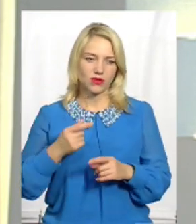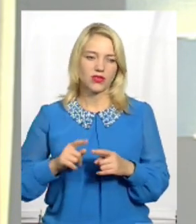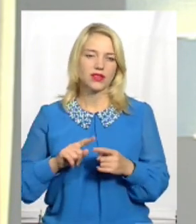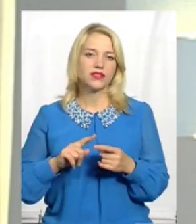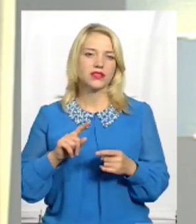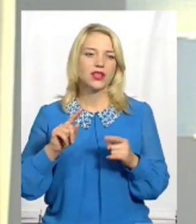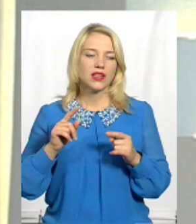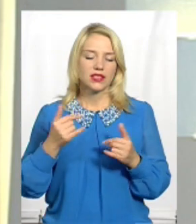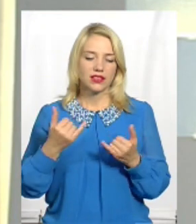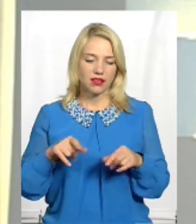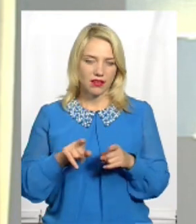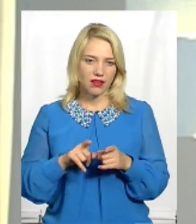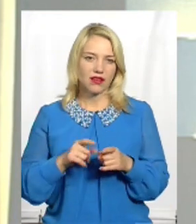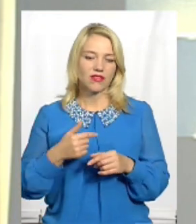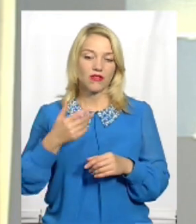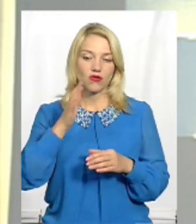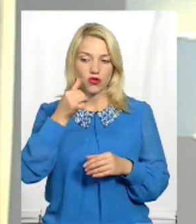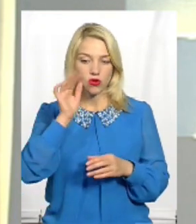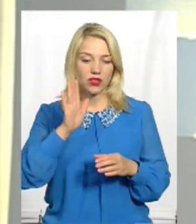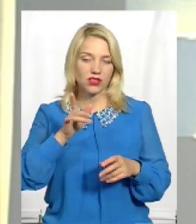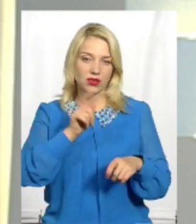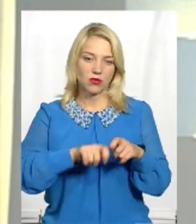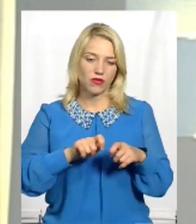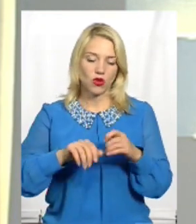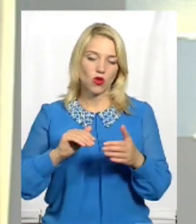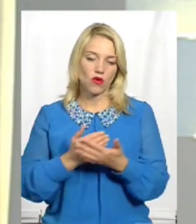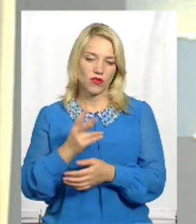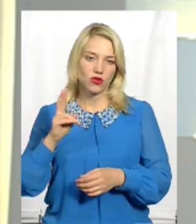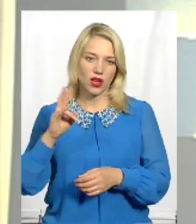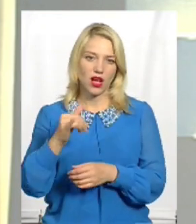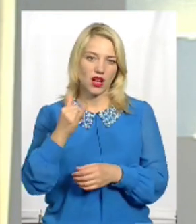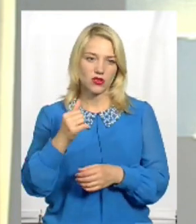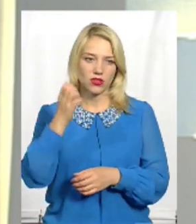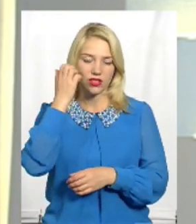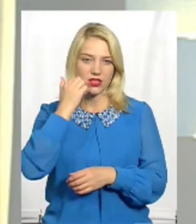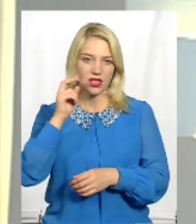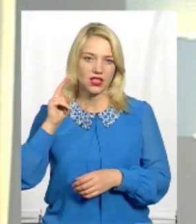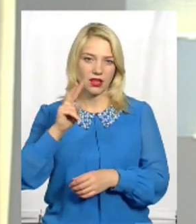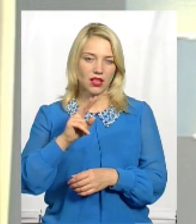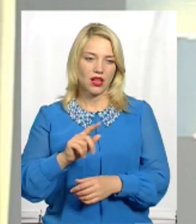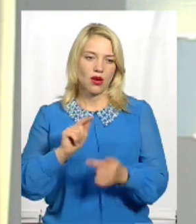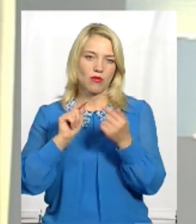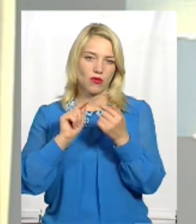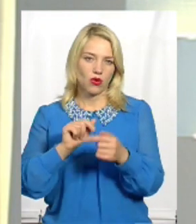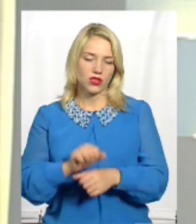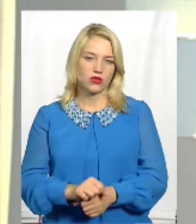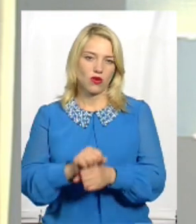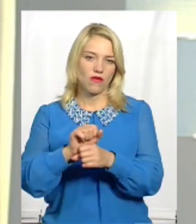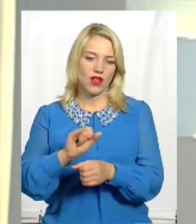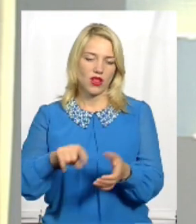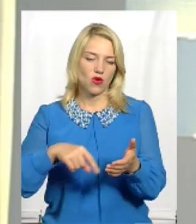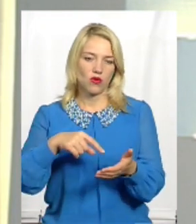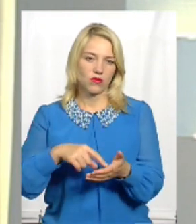іронія. Тільки вчора тестували нові тролейбуси, а сьогодні старі протестували.